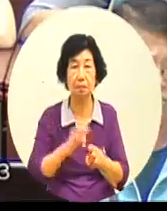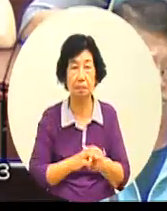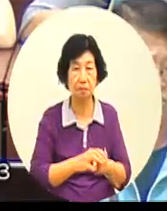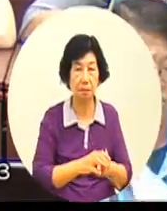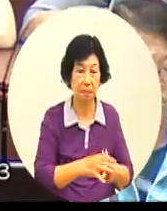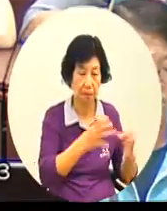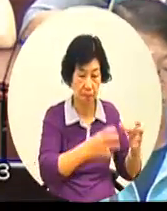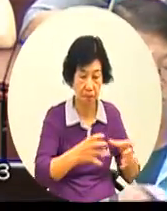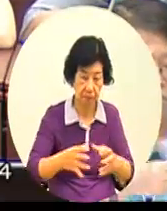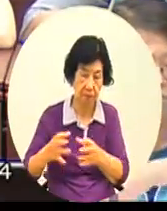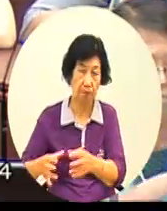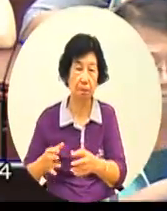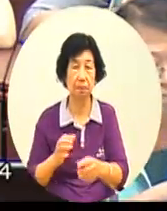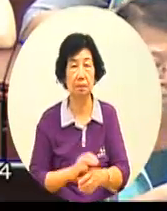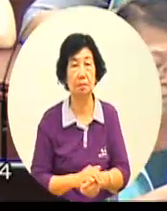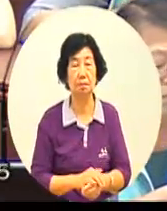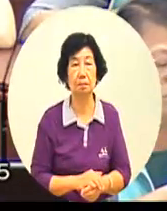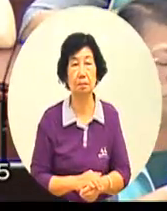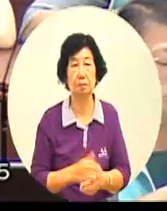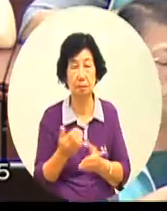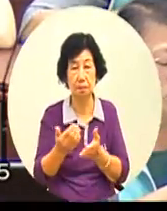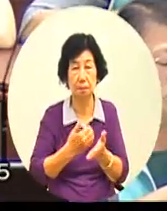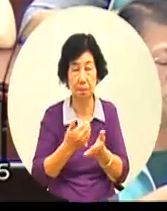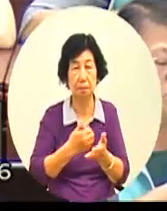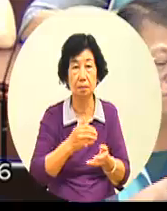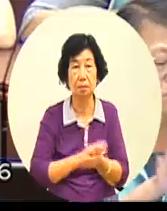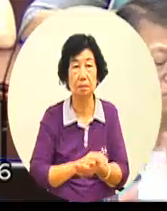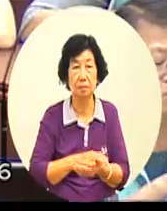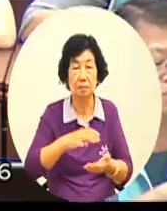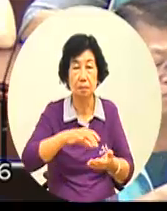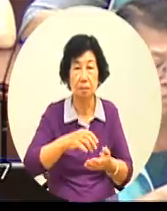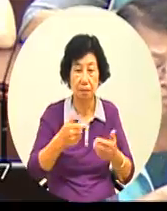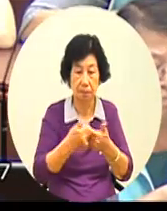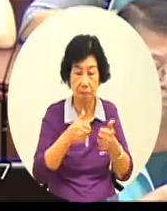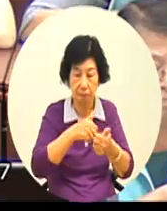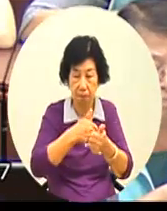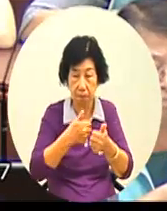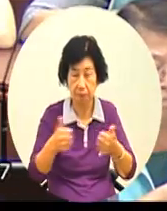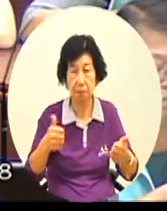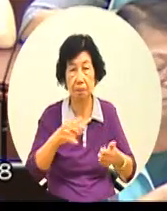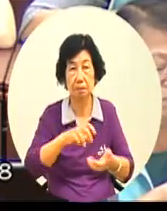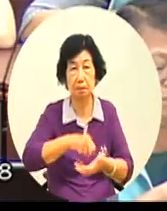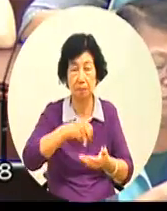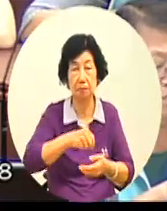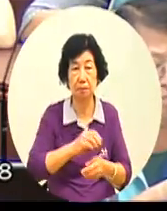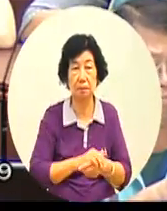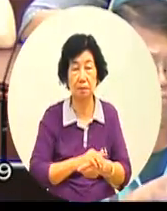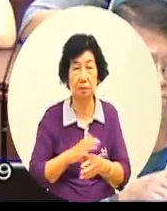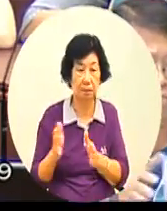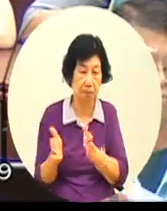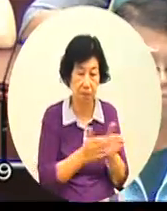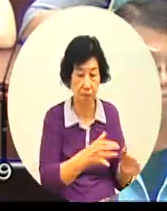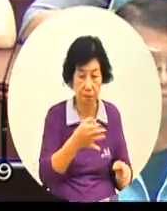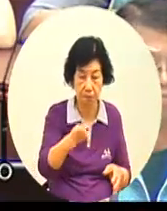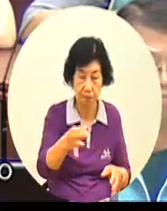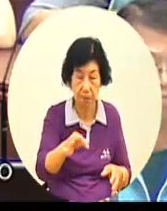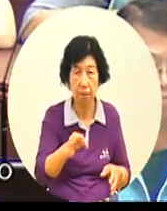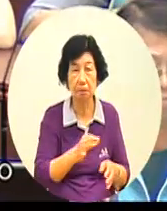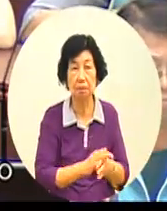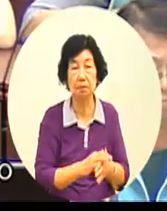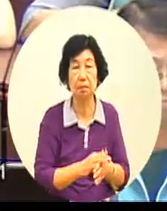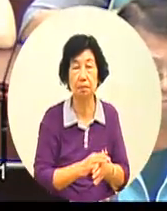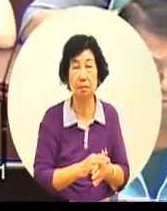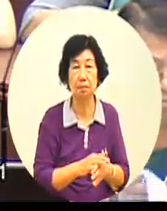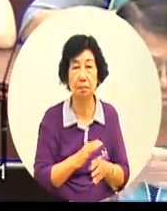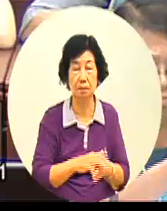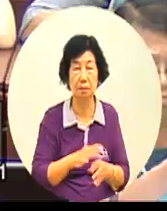前面议员我们也有同样在关心，就是说我们 除了经费之外，我们还要找到符合相